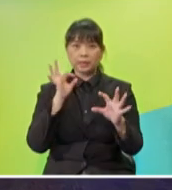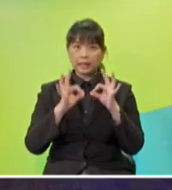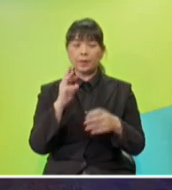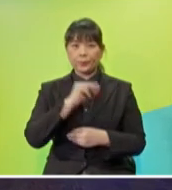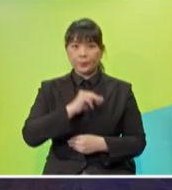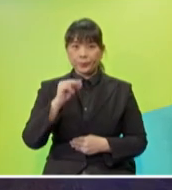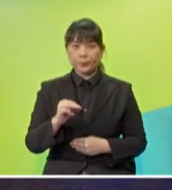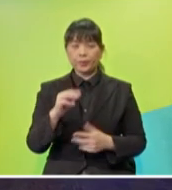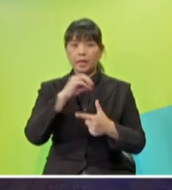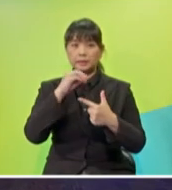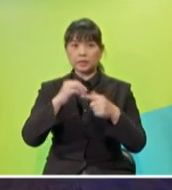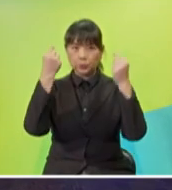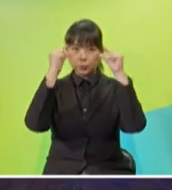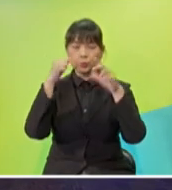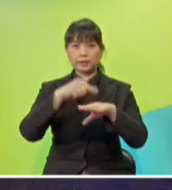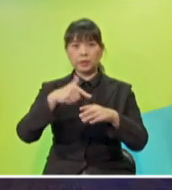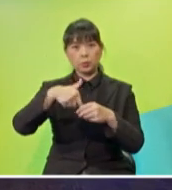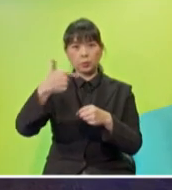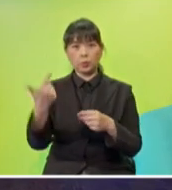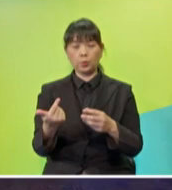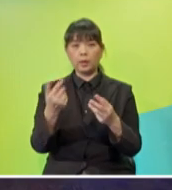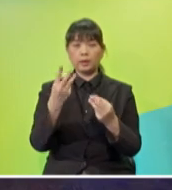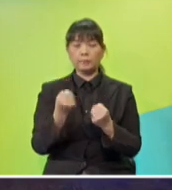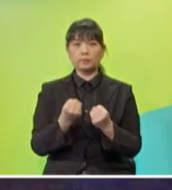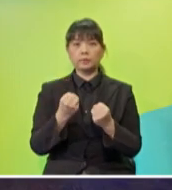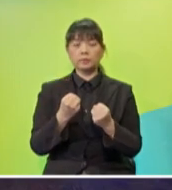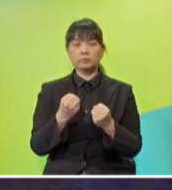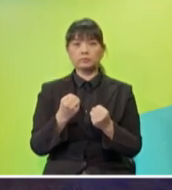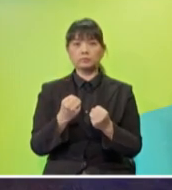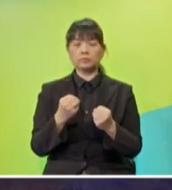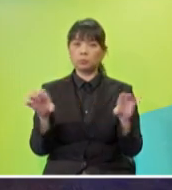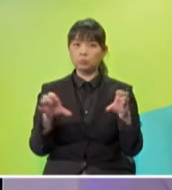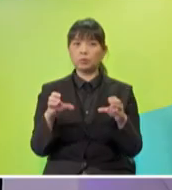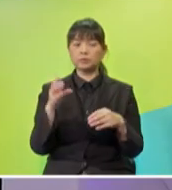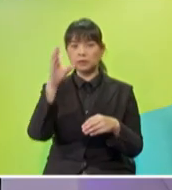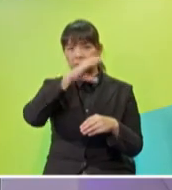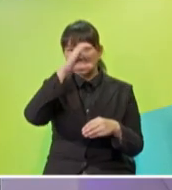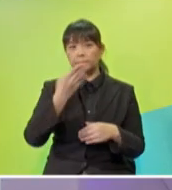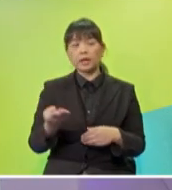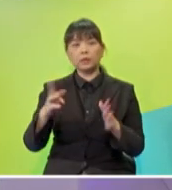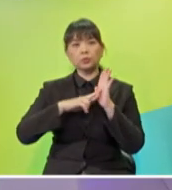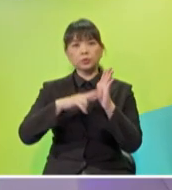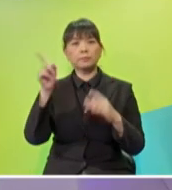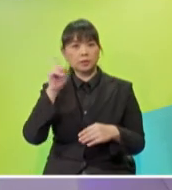m guru-guru di luar sana Nah membuat bahannya rujukan itu sudah enggak manis sebenarnya sih huh